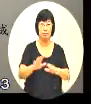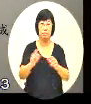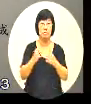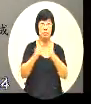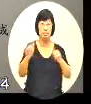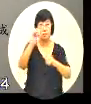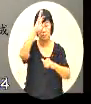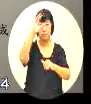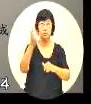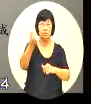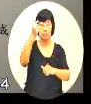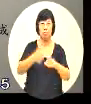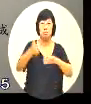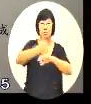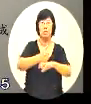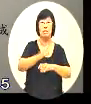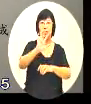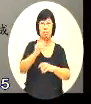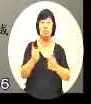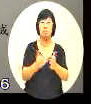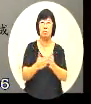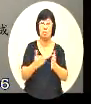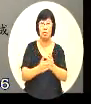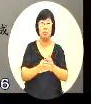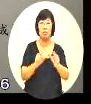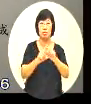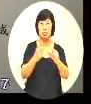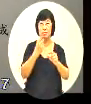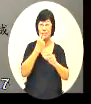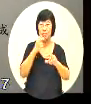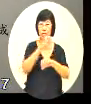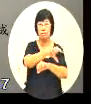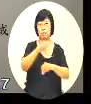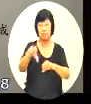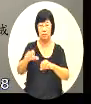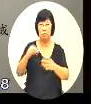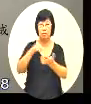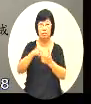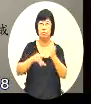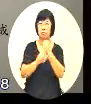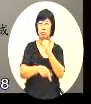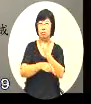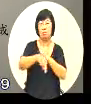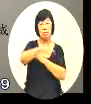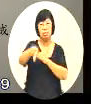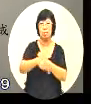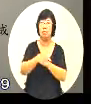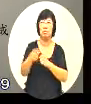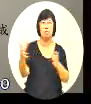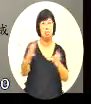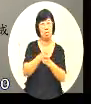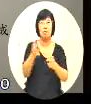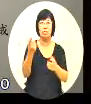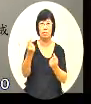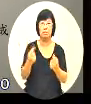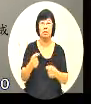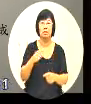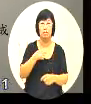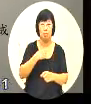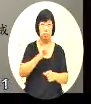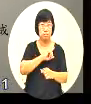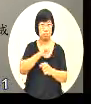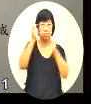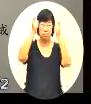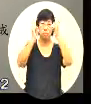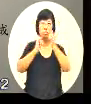完全执政了哈，无论是中央、地方，甚至立法院都是哈。那么在这里，我站在高雄市民的角度，希望